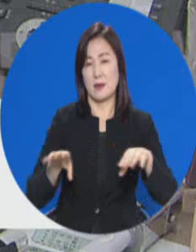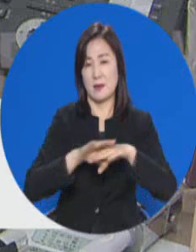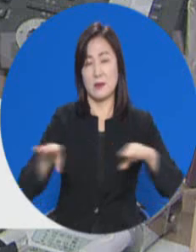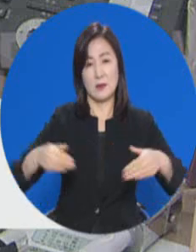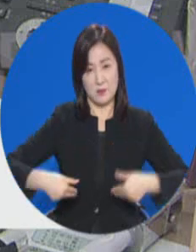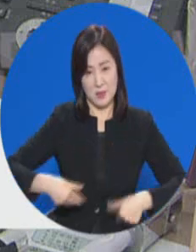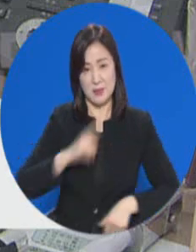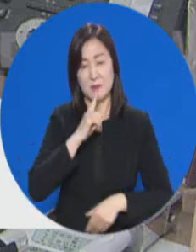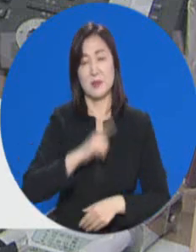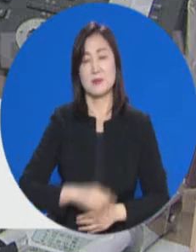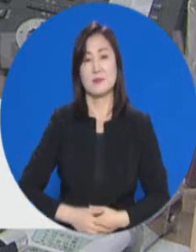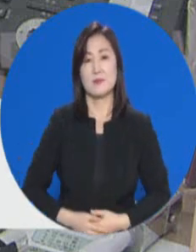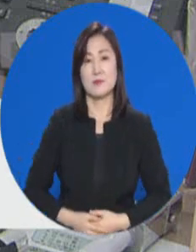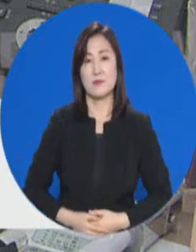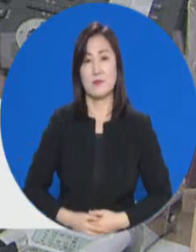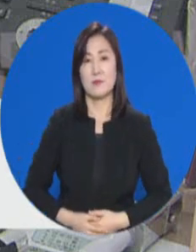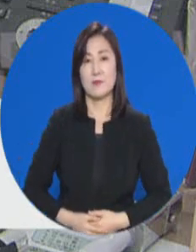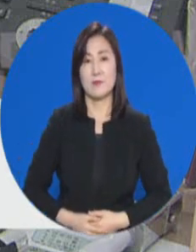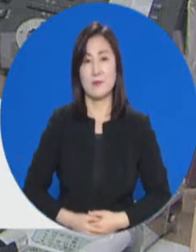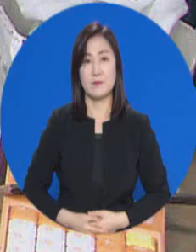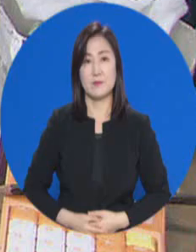많습니다. 김종수 기자가 취재했습니다.